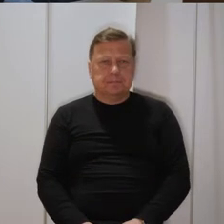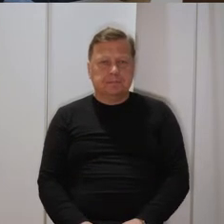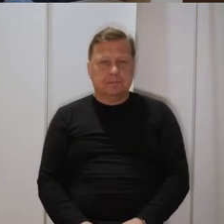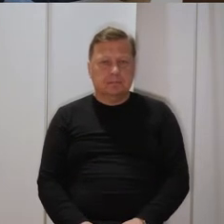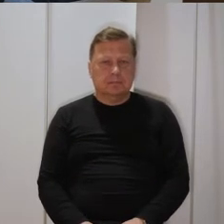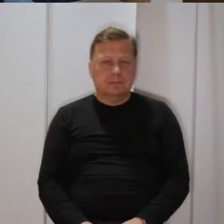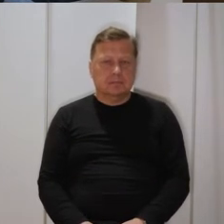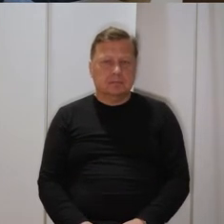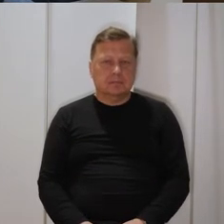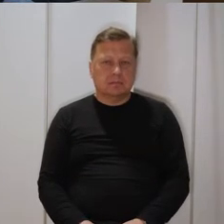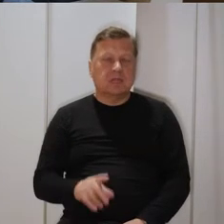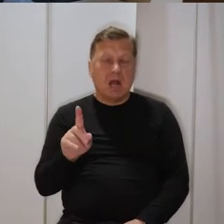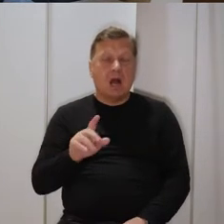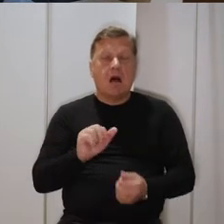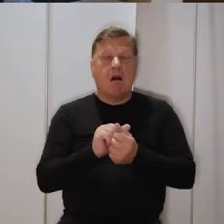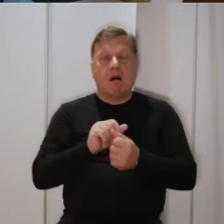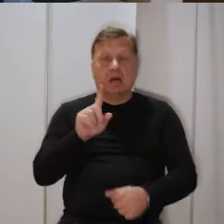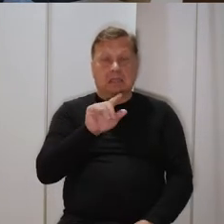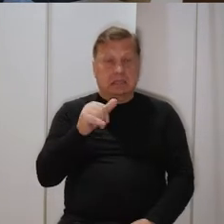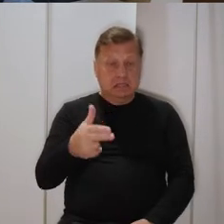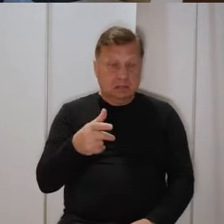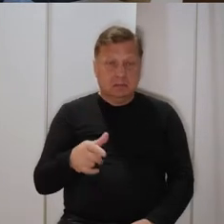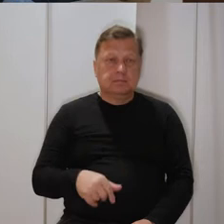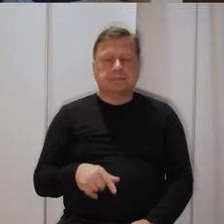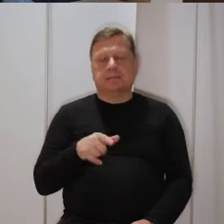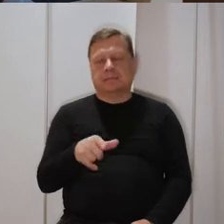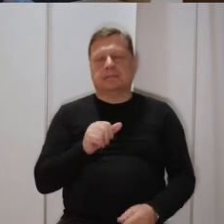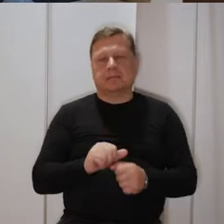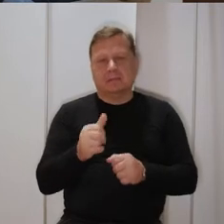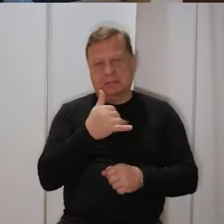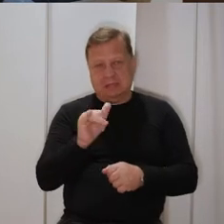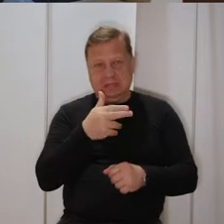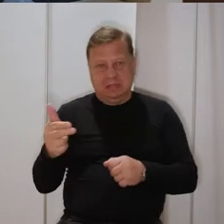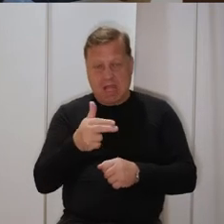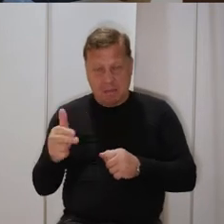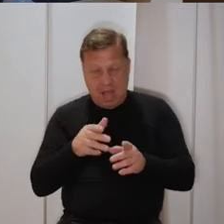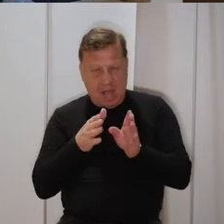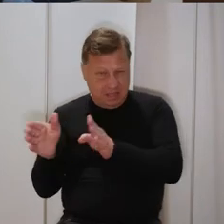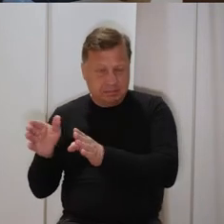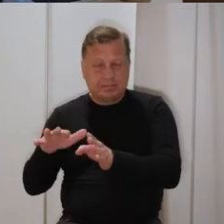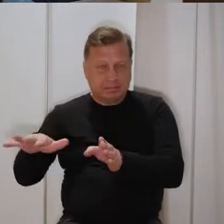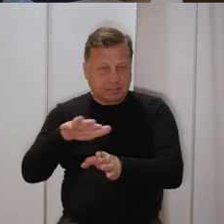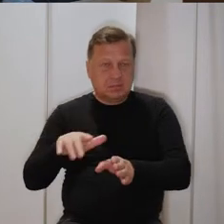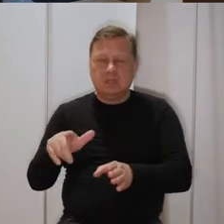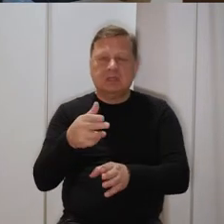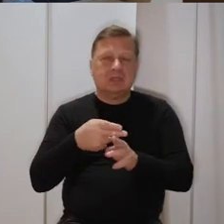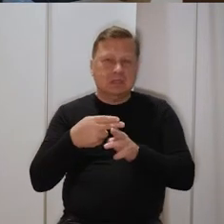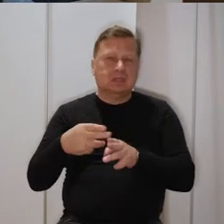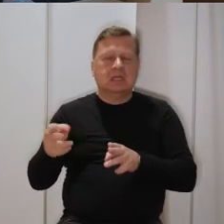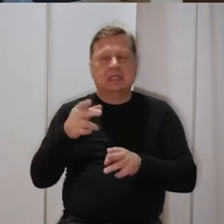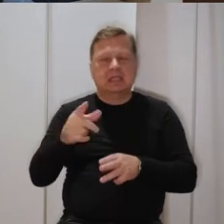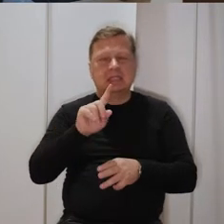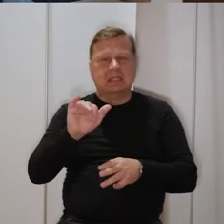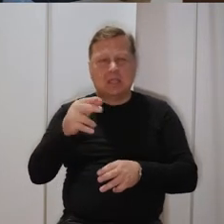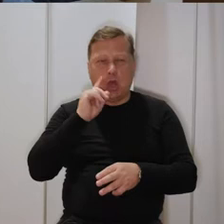Także, a z zinami, które dotykają innych tematów, także nie są zinami